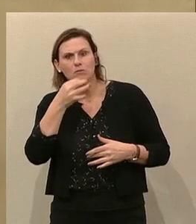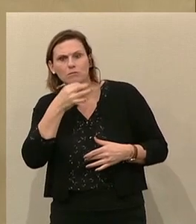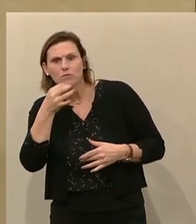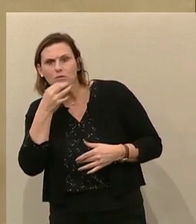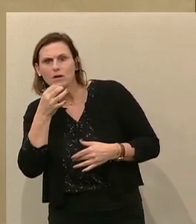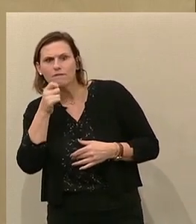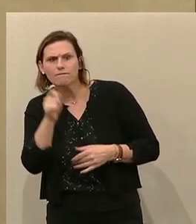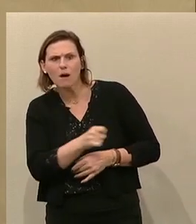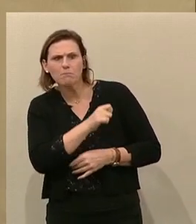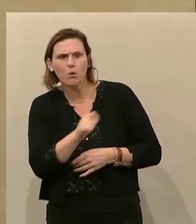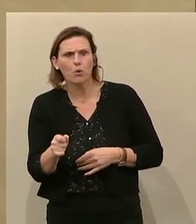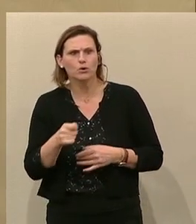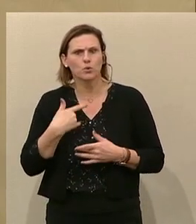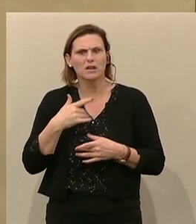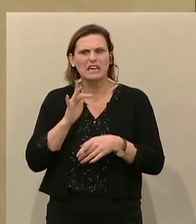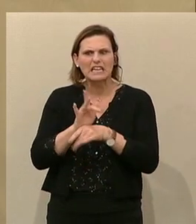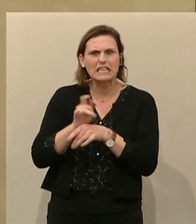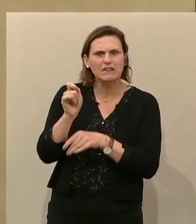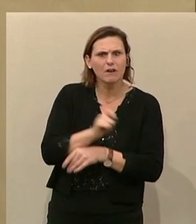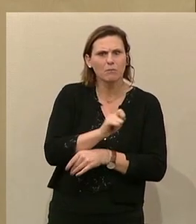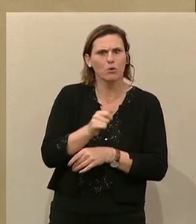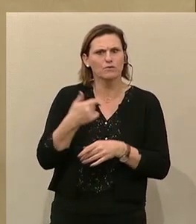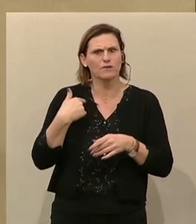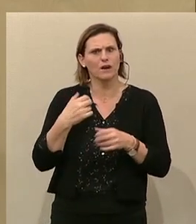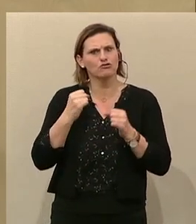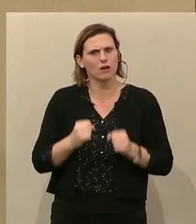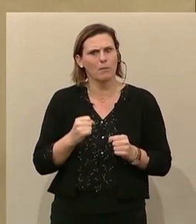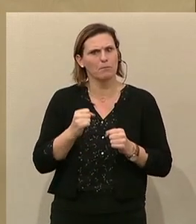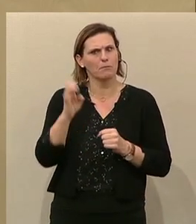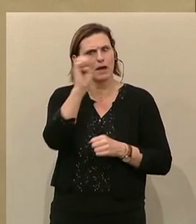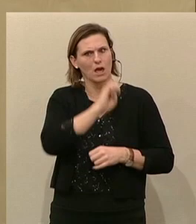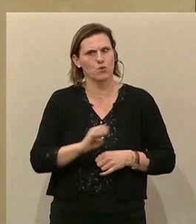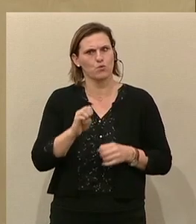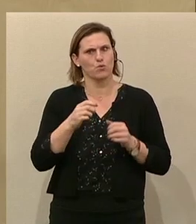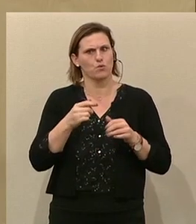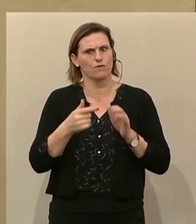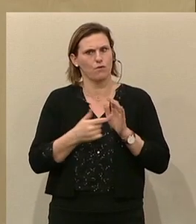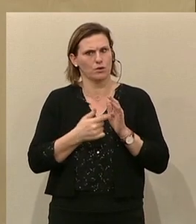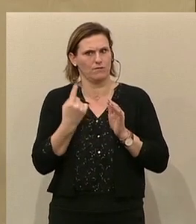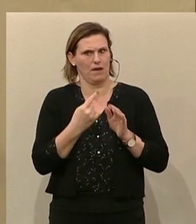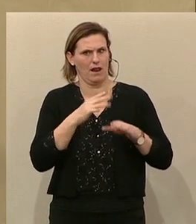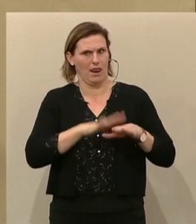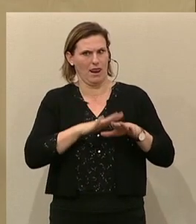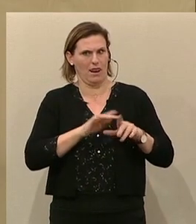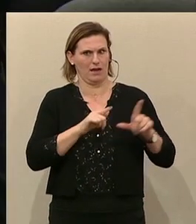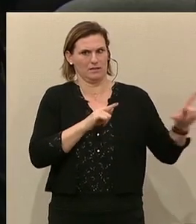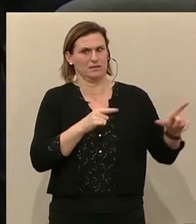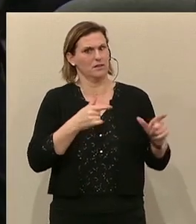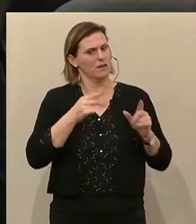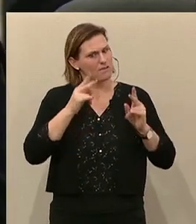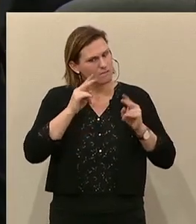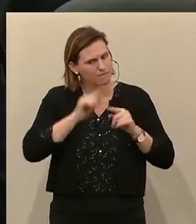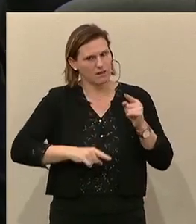Kritikverbote einzuführen, so wie das die Linken immer wieder auf europäischer Ebene fordern. Nein, das, sehr geehrte Damen und Herren, ist der falsche Weg für Europa.